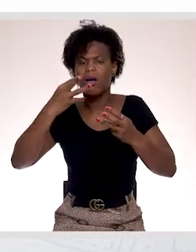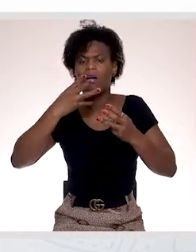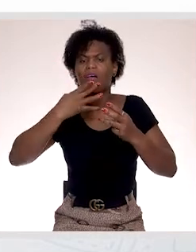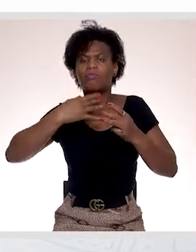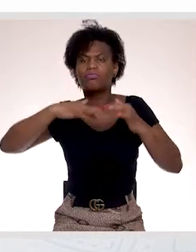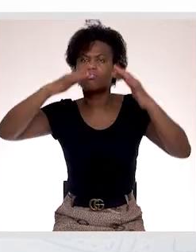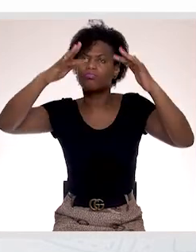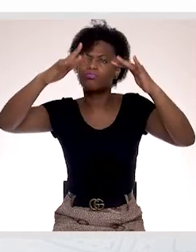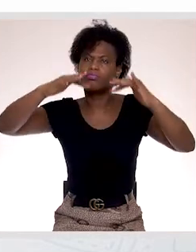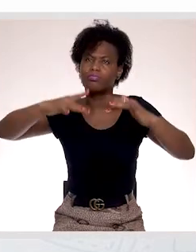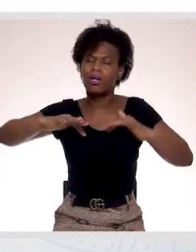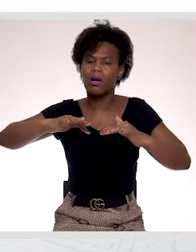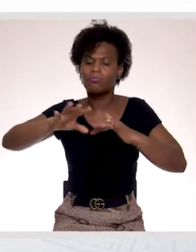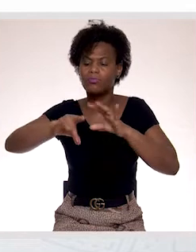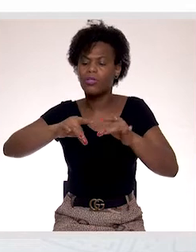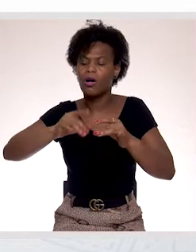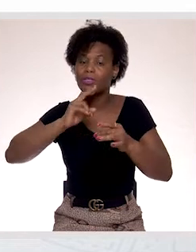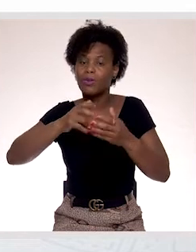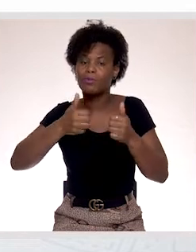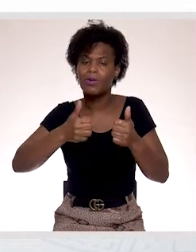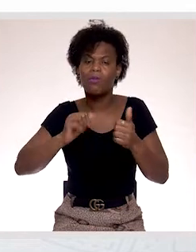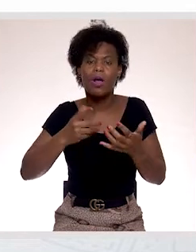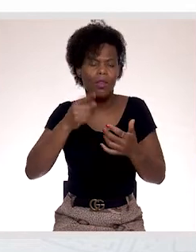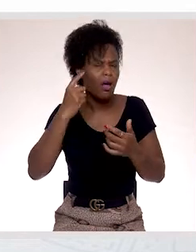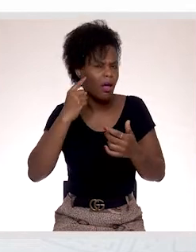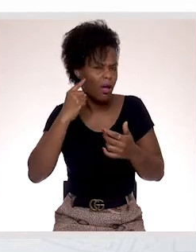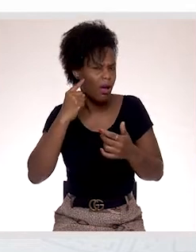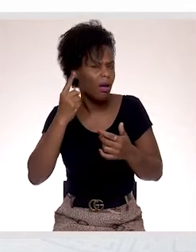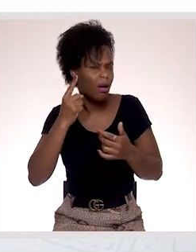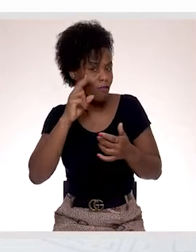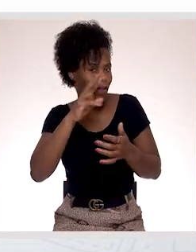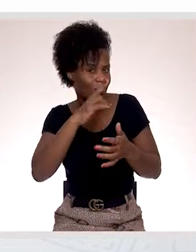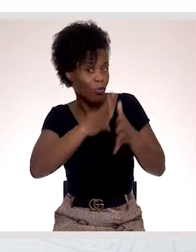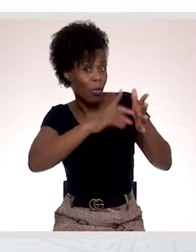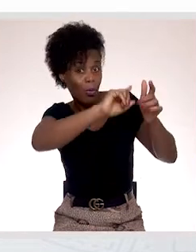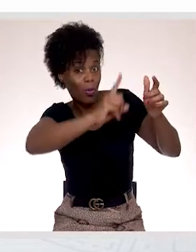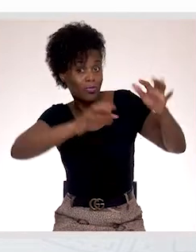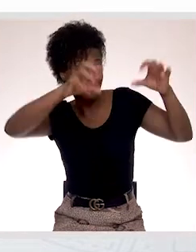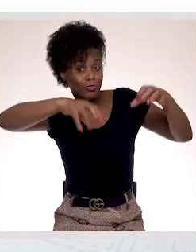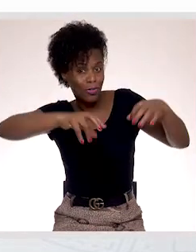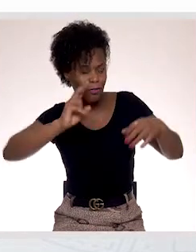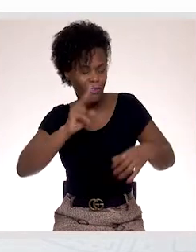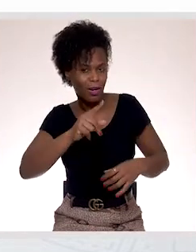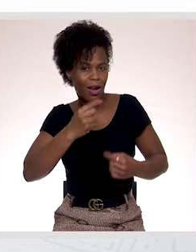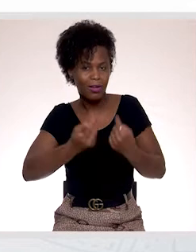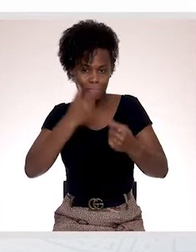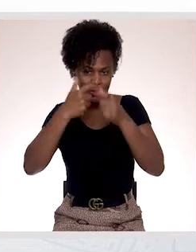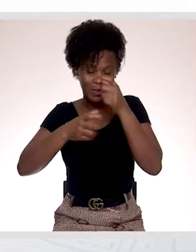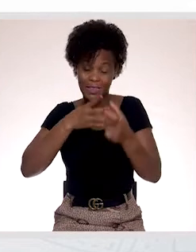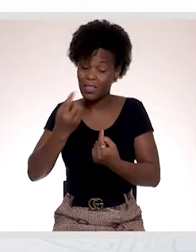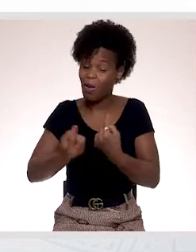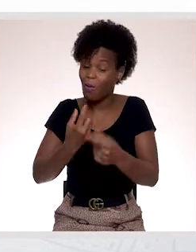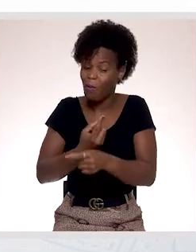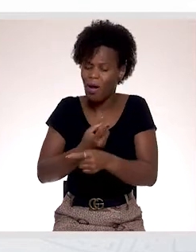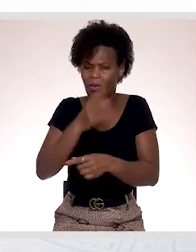bonne option? Tu as entendu des bruits, n'est-ce pas? Et les jeunes, ils ont dit quelque chose.